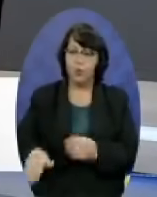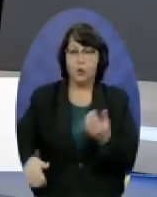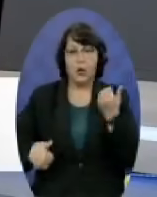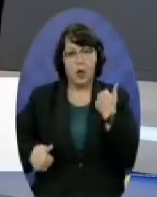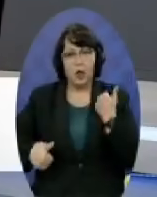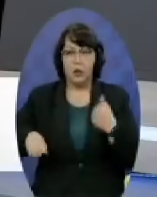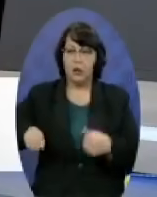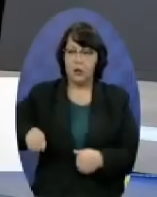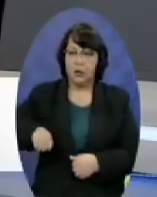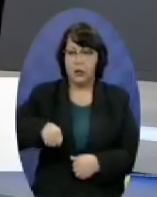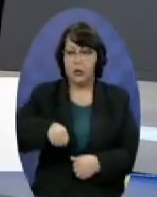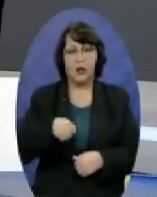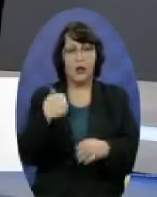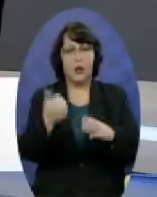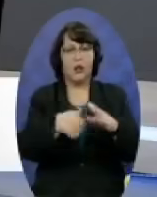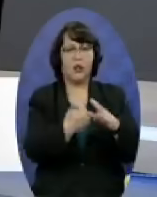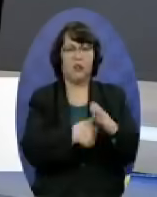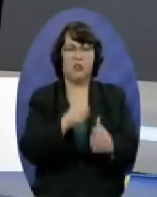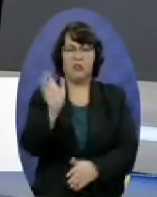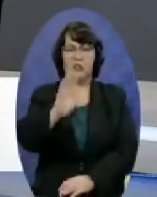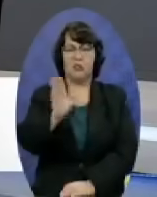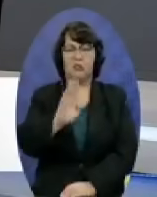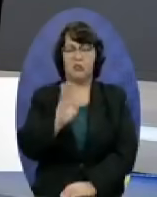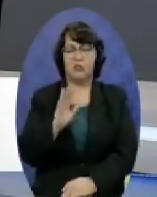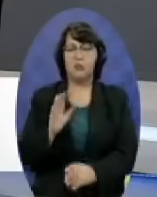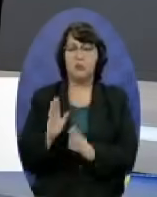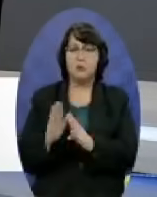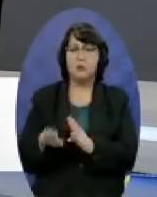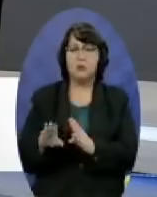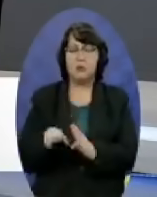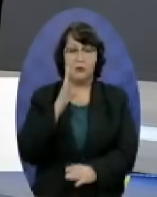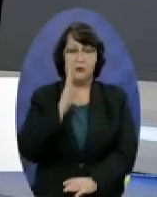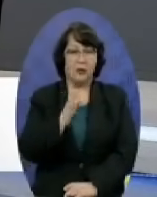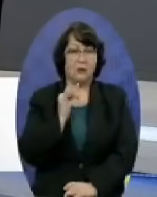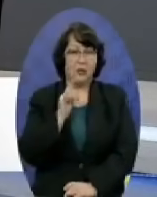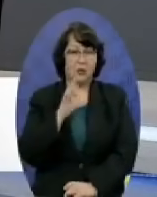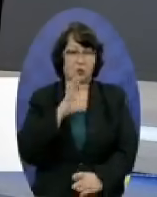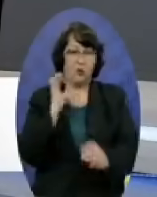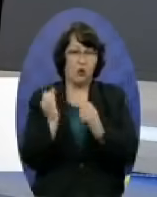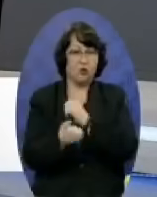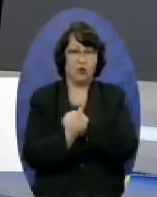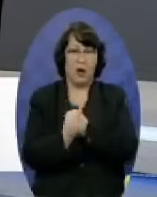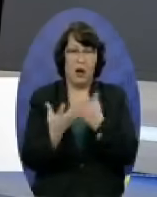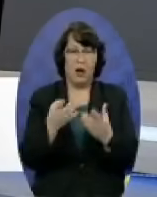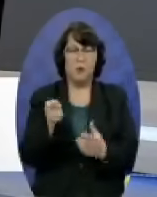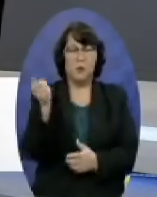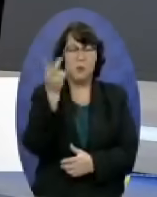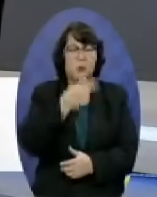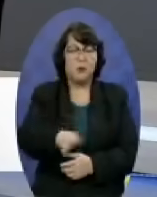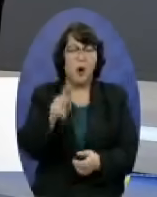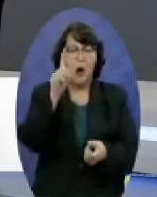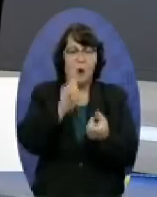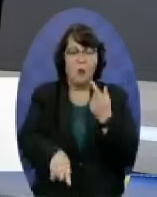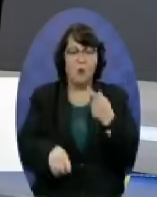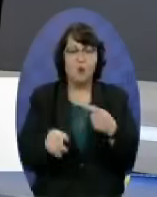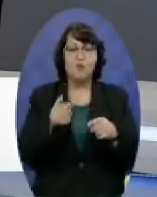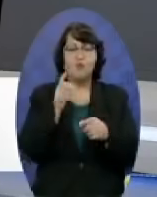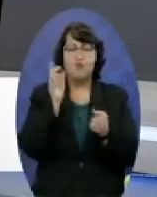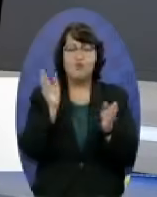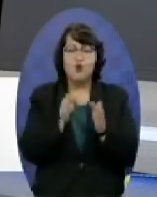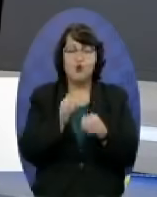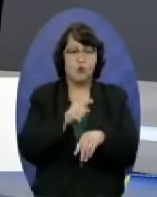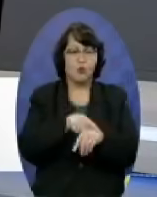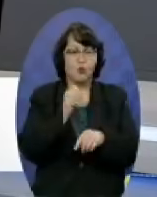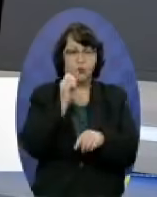дагуулж явахгүй байхыг бол эрүүл мэндийн байгууллагуудаас анхааруулж байна. Вирусийн онцлог шин чанар нь өөрөө маш богино хугацаанд халдварлаад